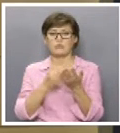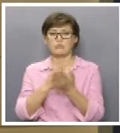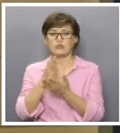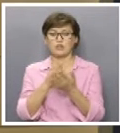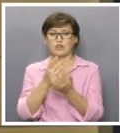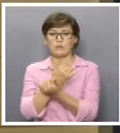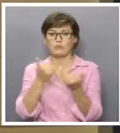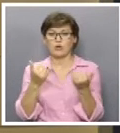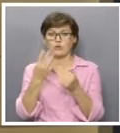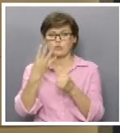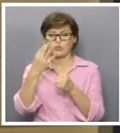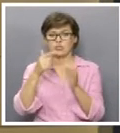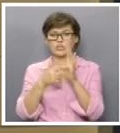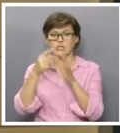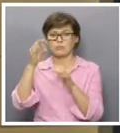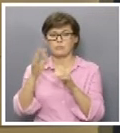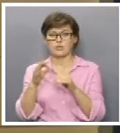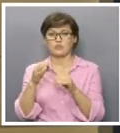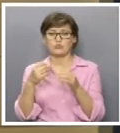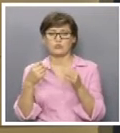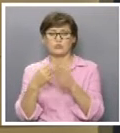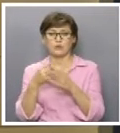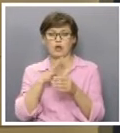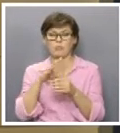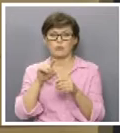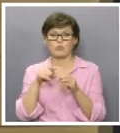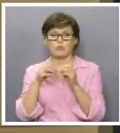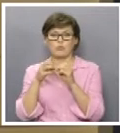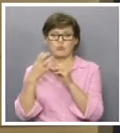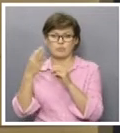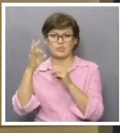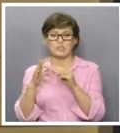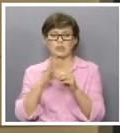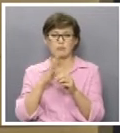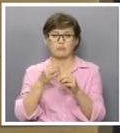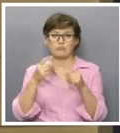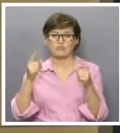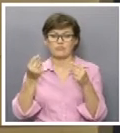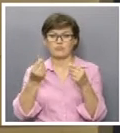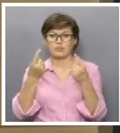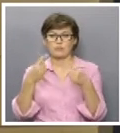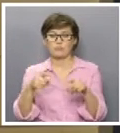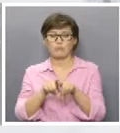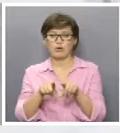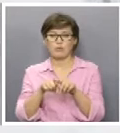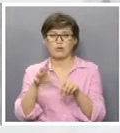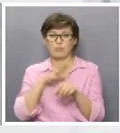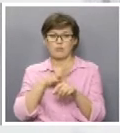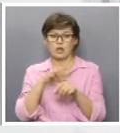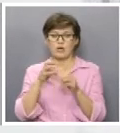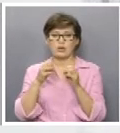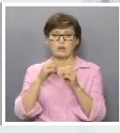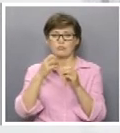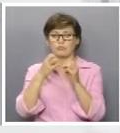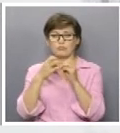құны тиісінше 4.7 мен 4.1%-ға көтерілді. Жалпы инфляция 4.6%-ға тең болды. Бұл туралы